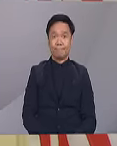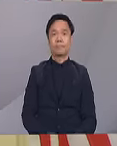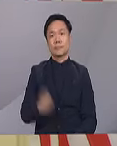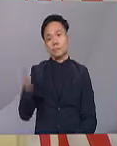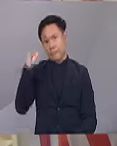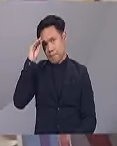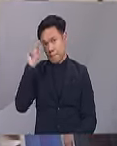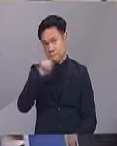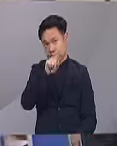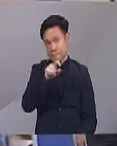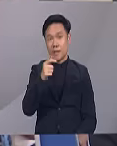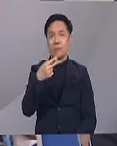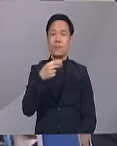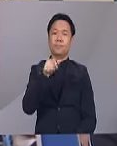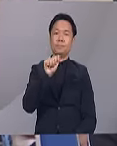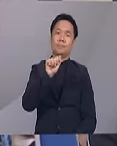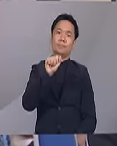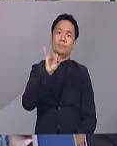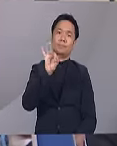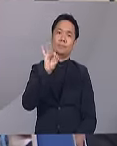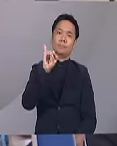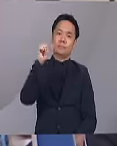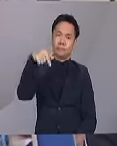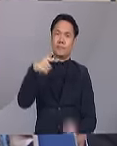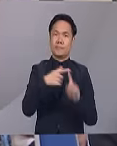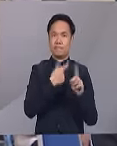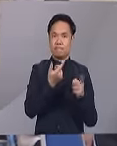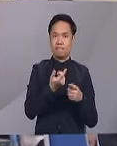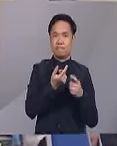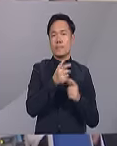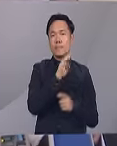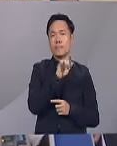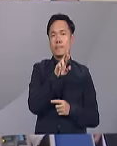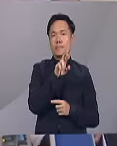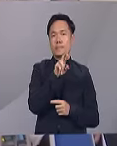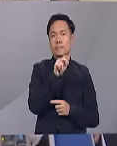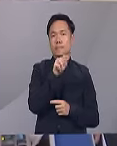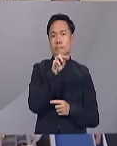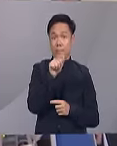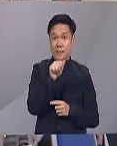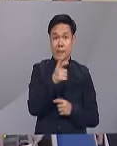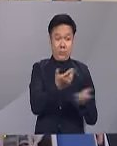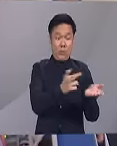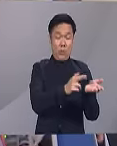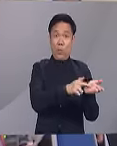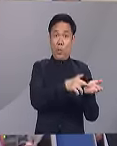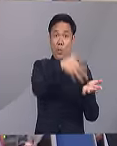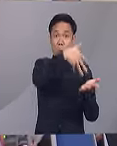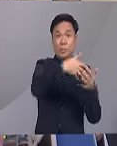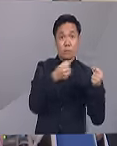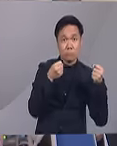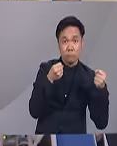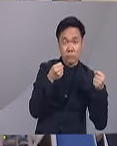Assalamualaikum Datuk Seri, saya Afiq daripada Bernama. Menerusi rekod yang dikeluarkan Jabatan Penjara sehingga 13 Mei